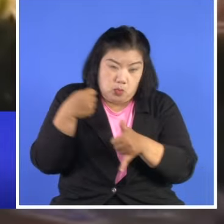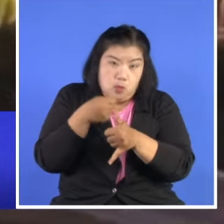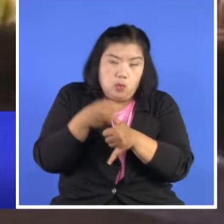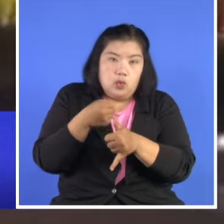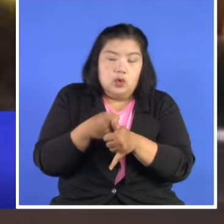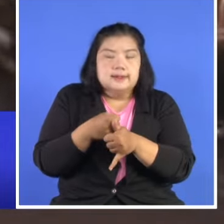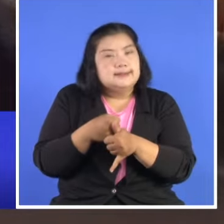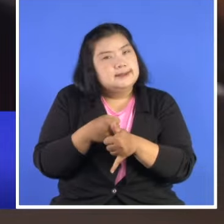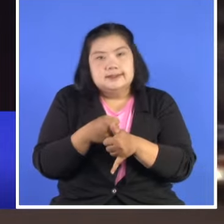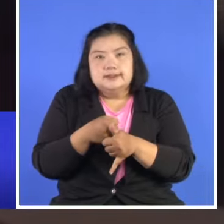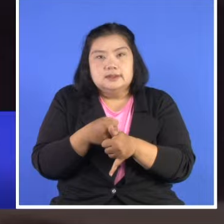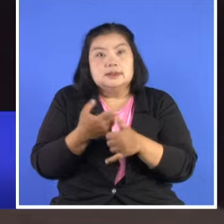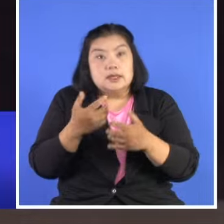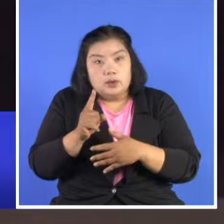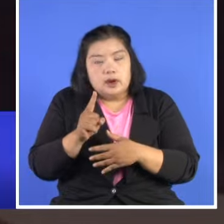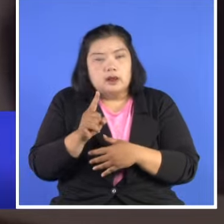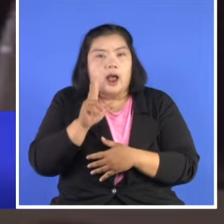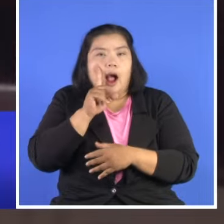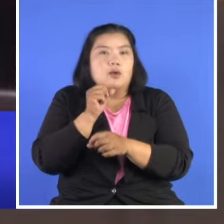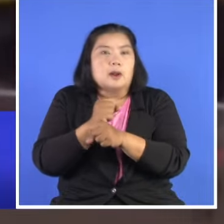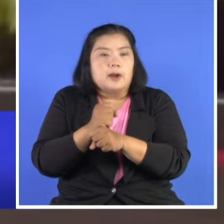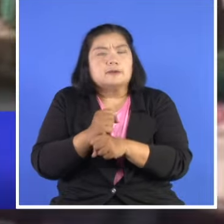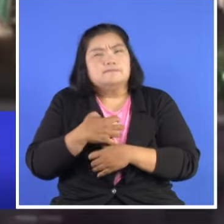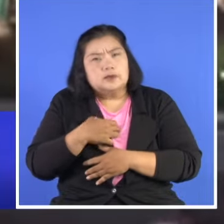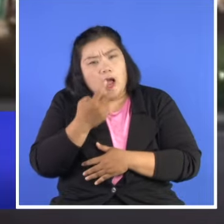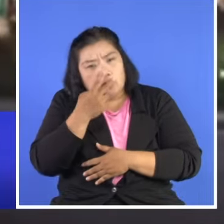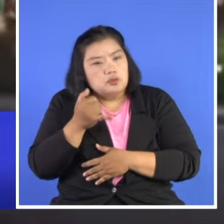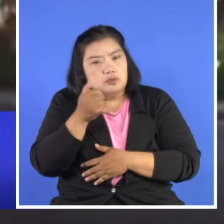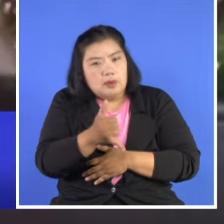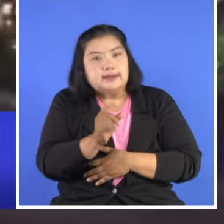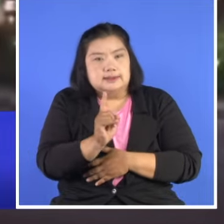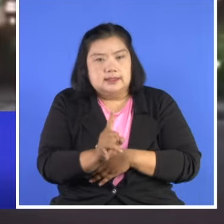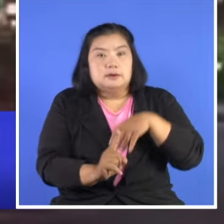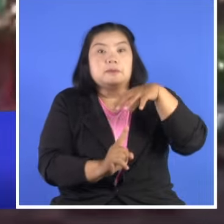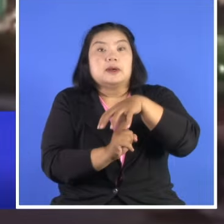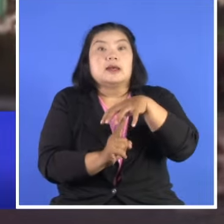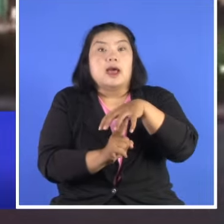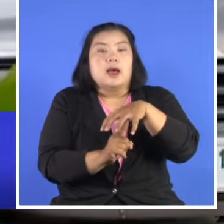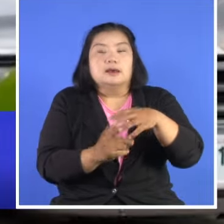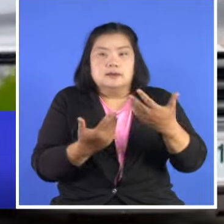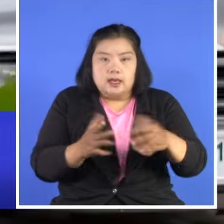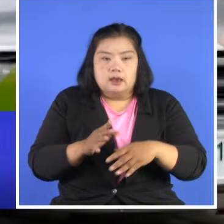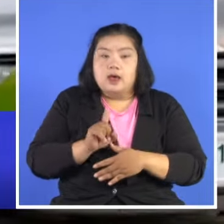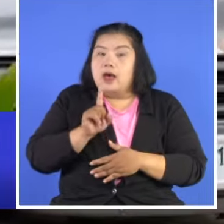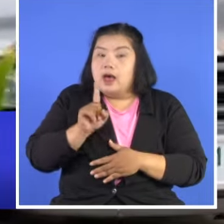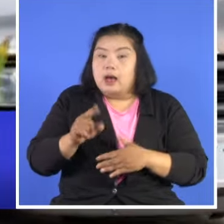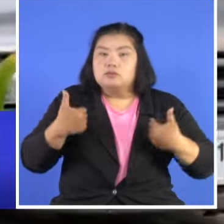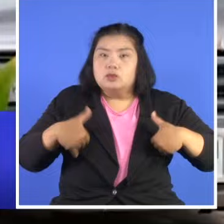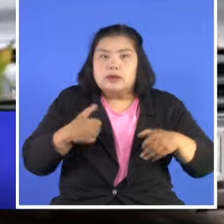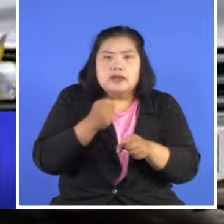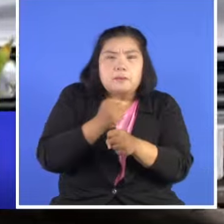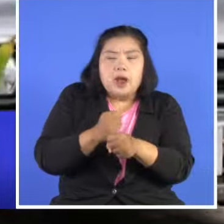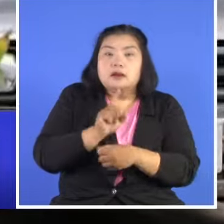ศูนย์การค้าเซ็นทรัล Festivalพัทยาบีทที่ถนนพัทยาสาย 2แล้วก็ไปคุยกับกลุ่มวินดังกล่าวนี้แหละ